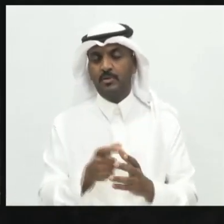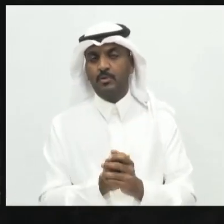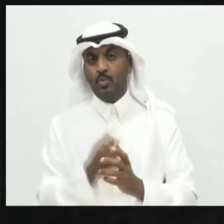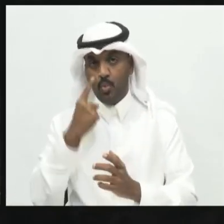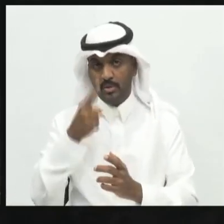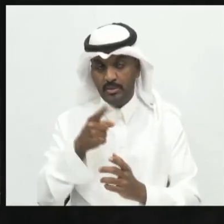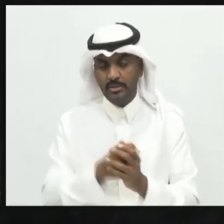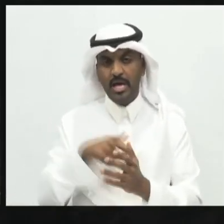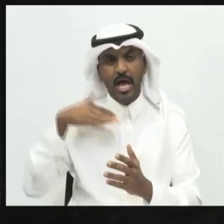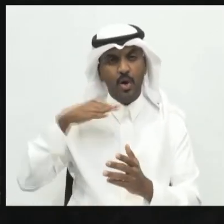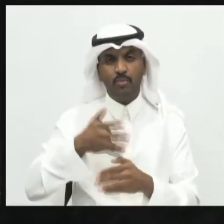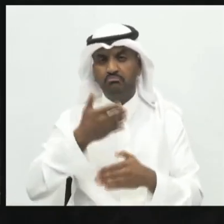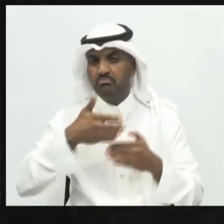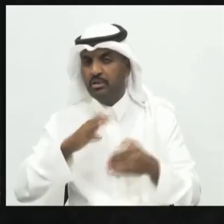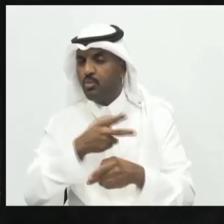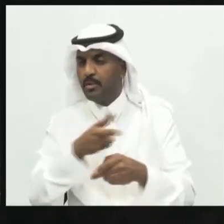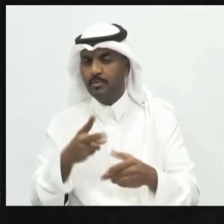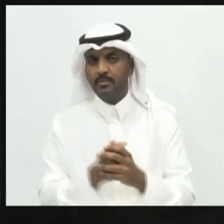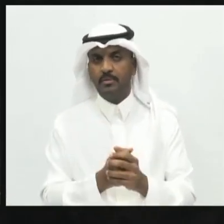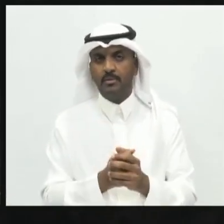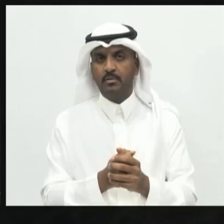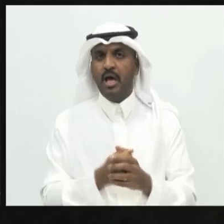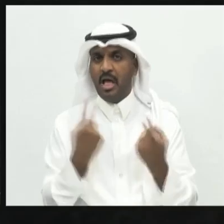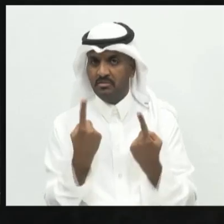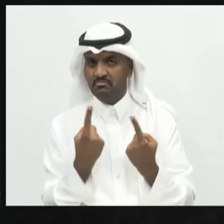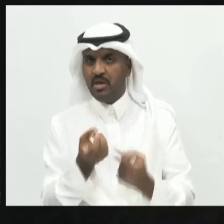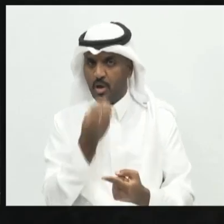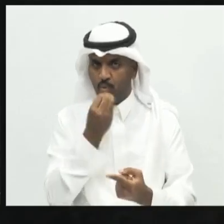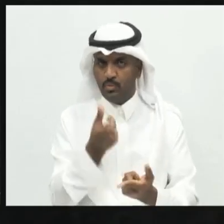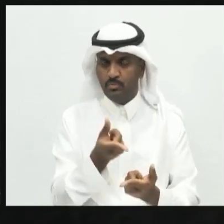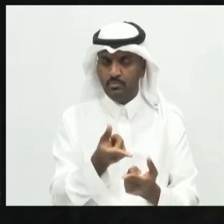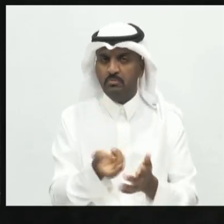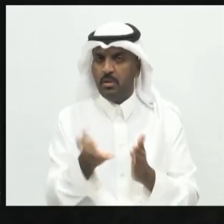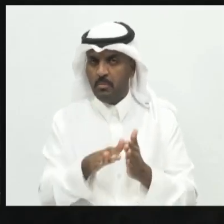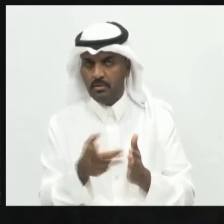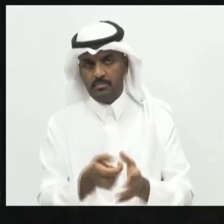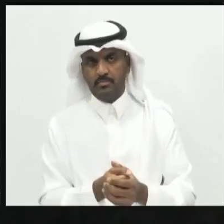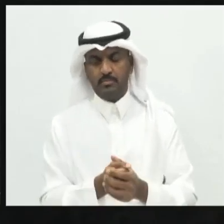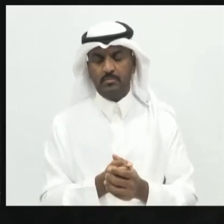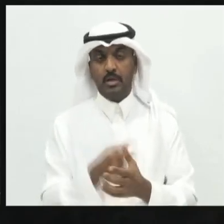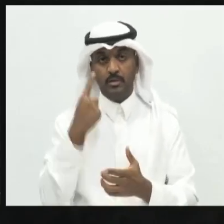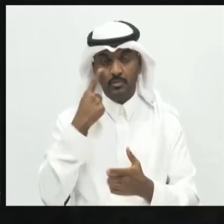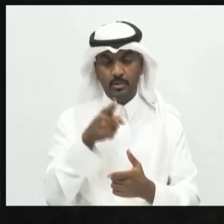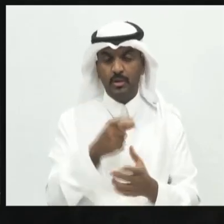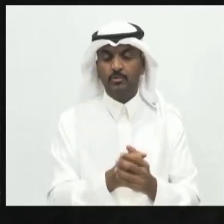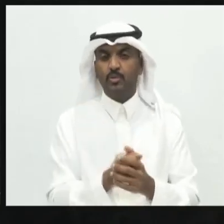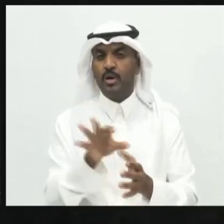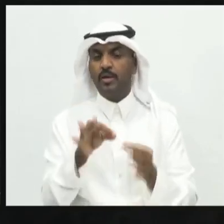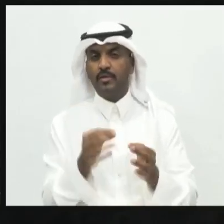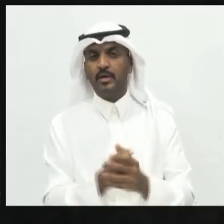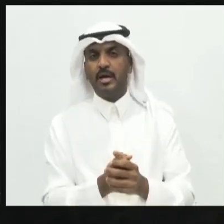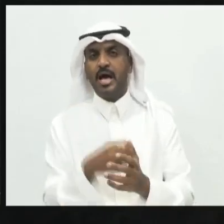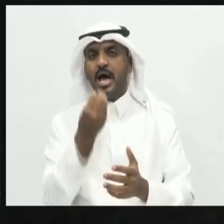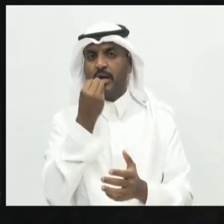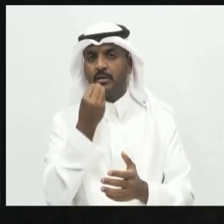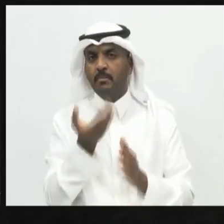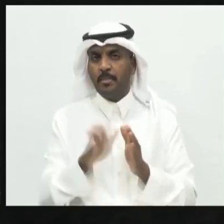ميته فهل يجوز ان ياكل من هذه الميته انتم تعلمون واخذنا يا ابنائي ان اكل